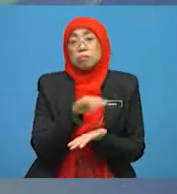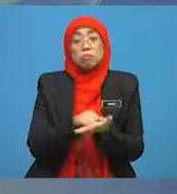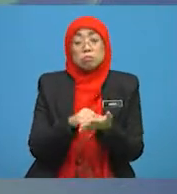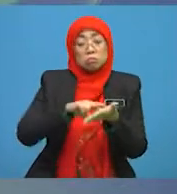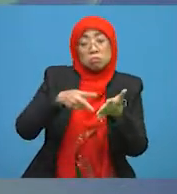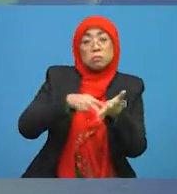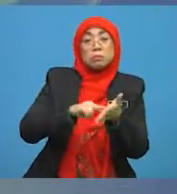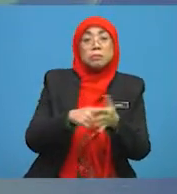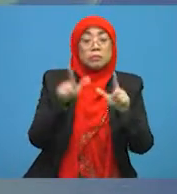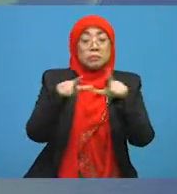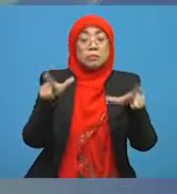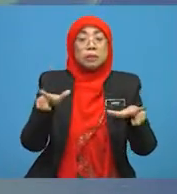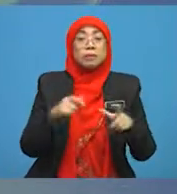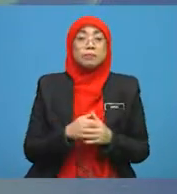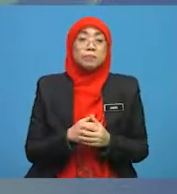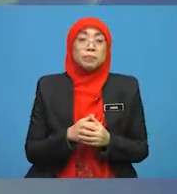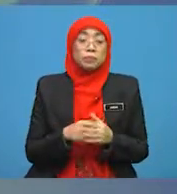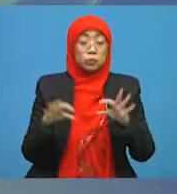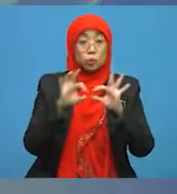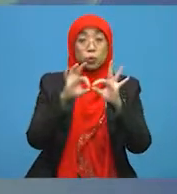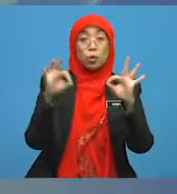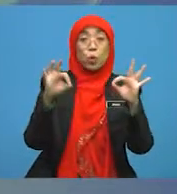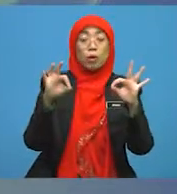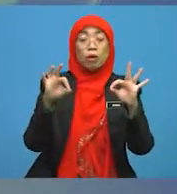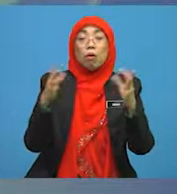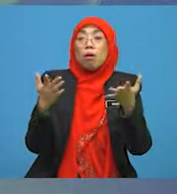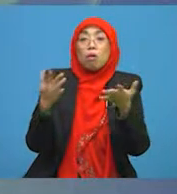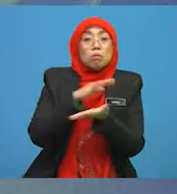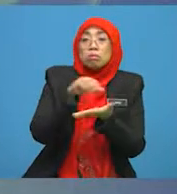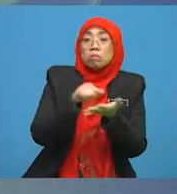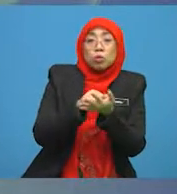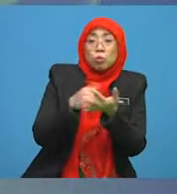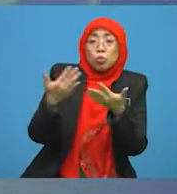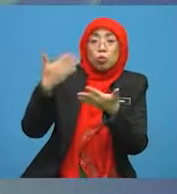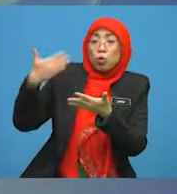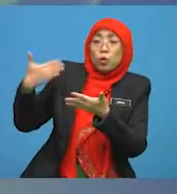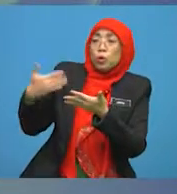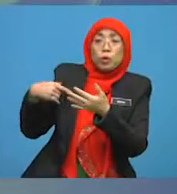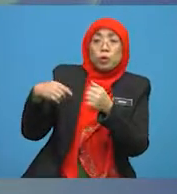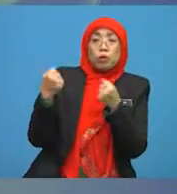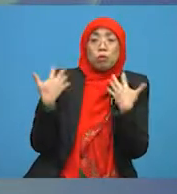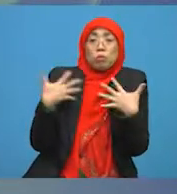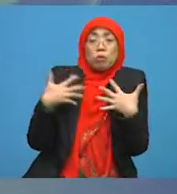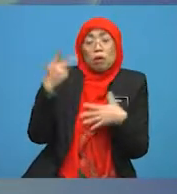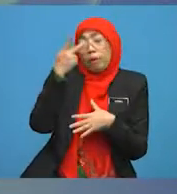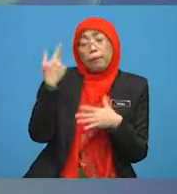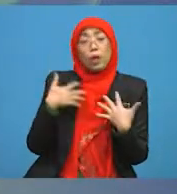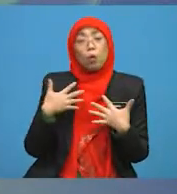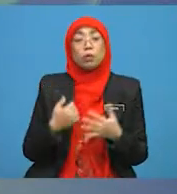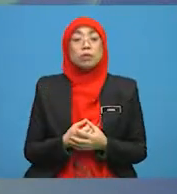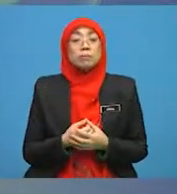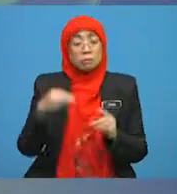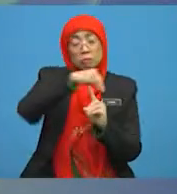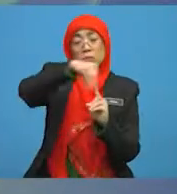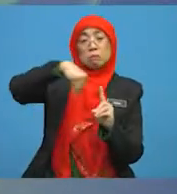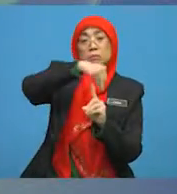berundur dari medan perang kerana suasana sangat genting. Dengan contoh itu, cikgu berharap para